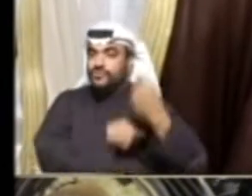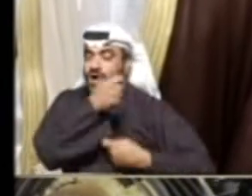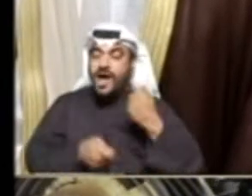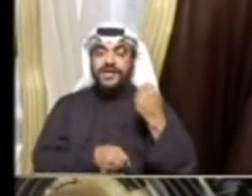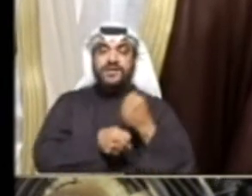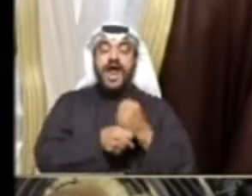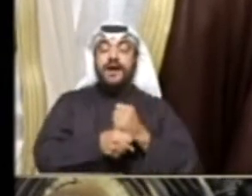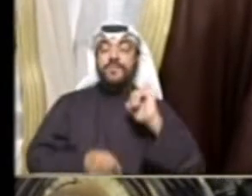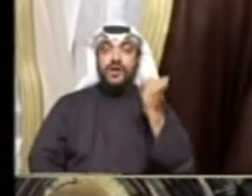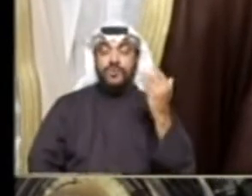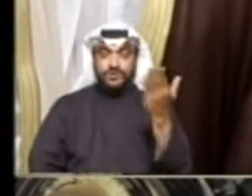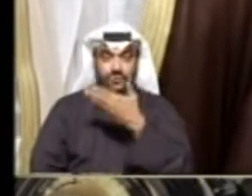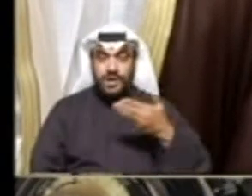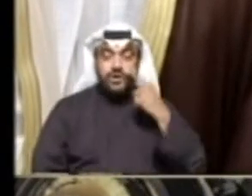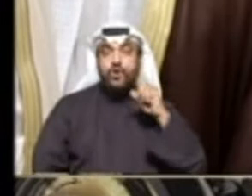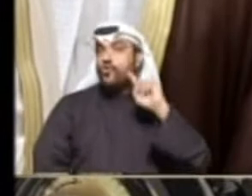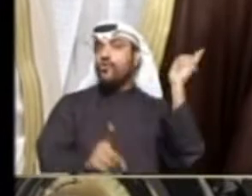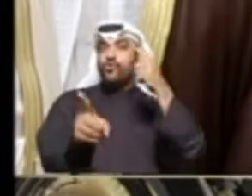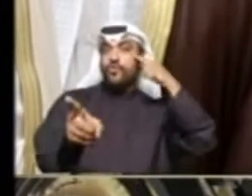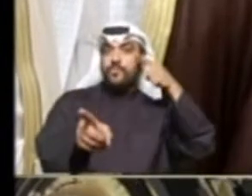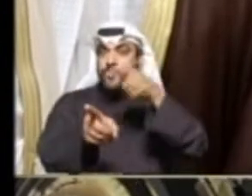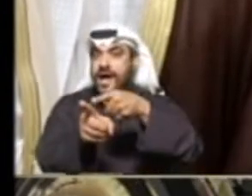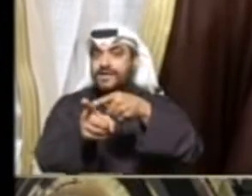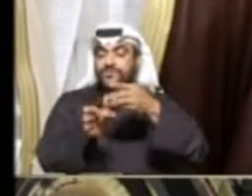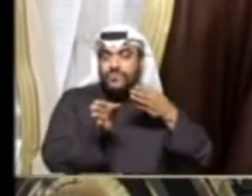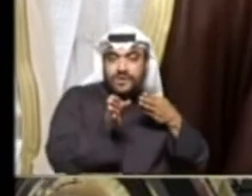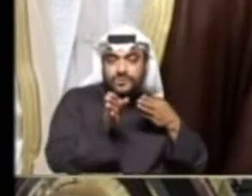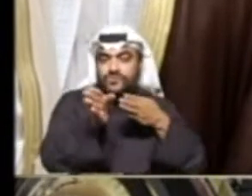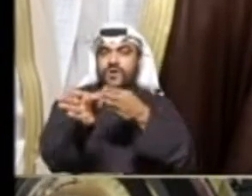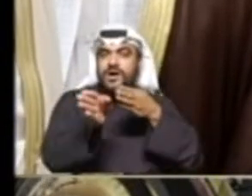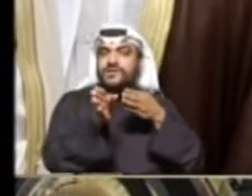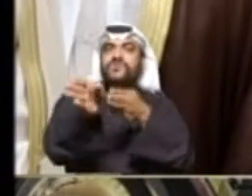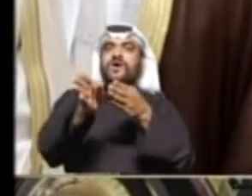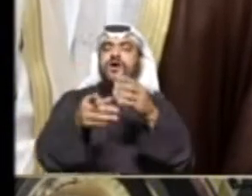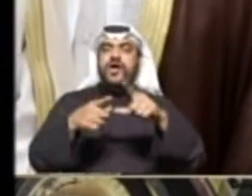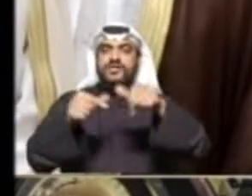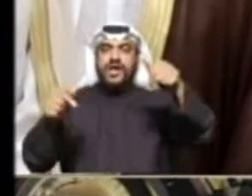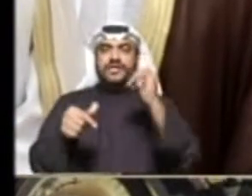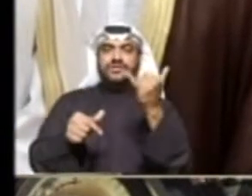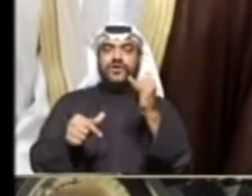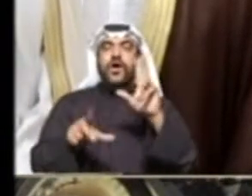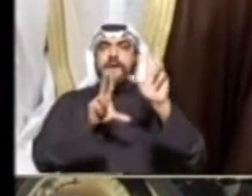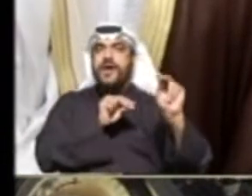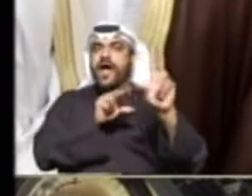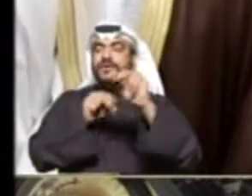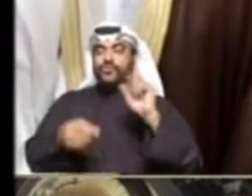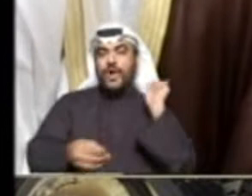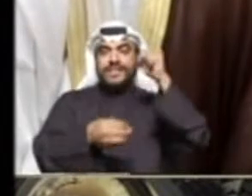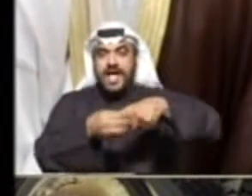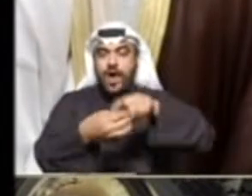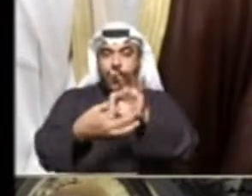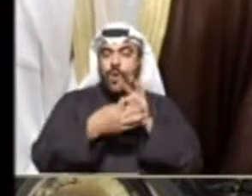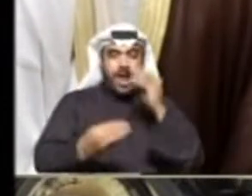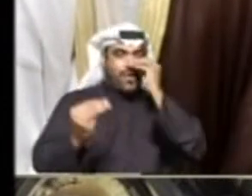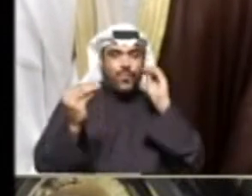العربي المشترك ونموذج جديد بأن يحتذى للتوافق والتعاون